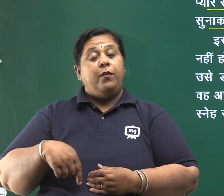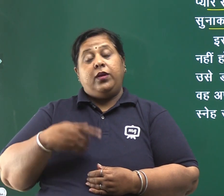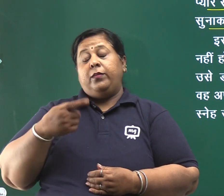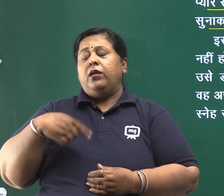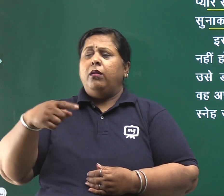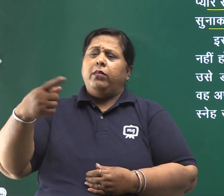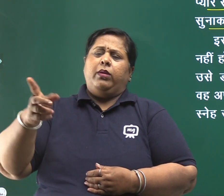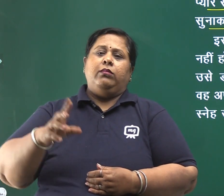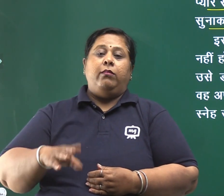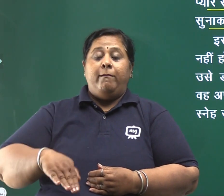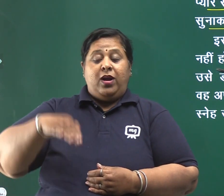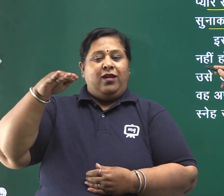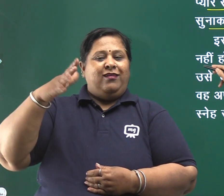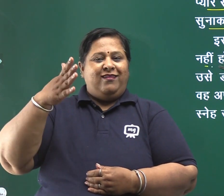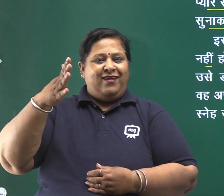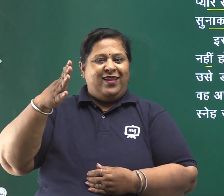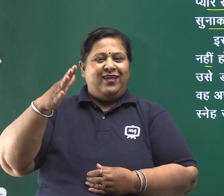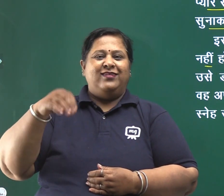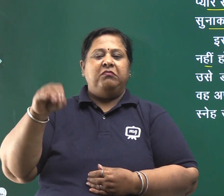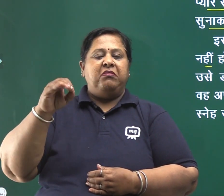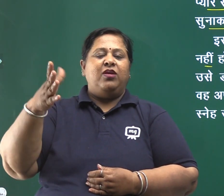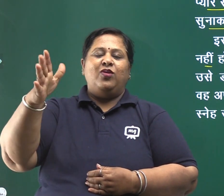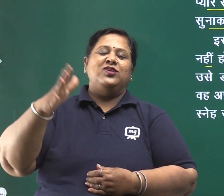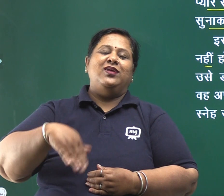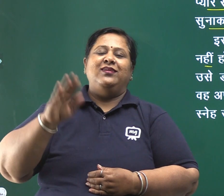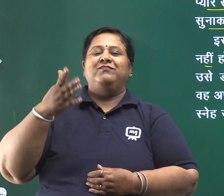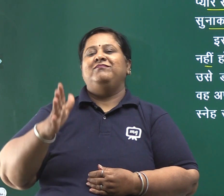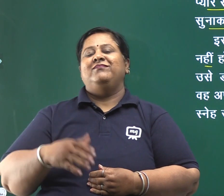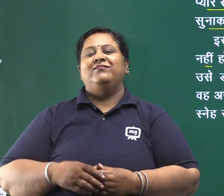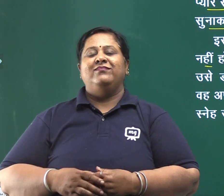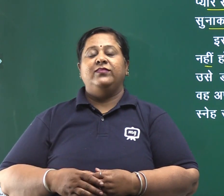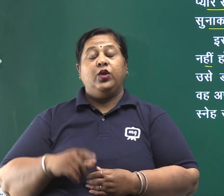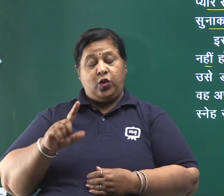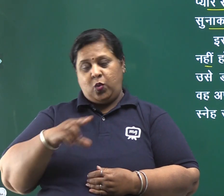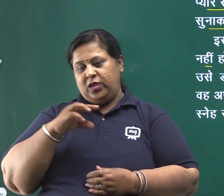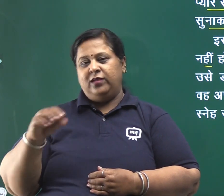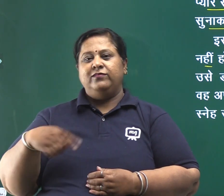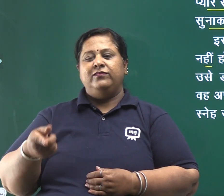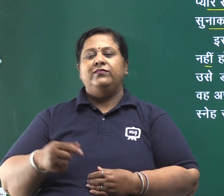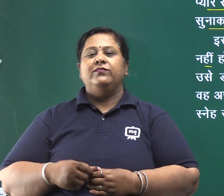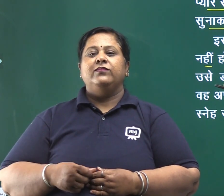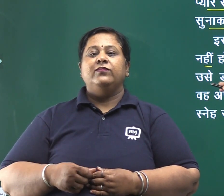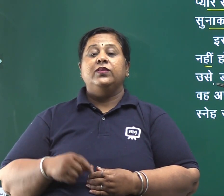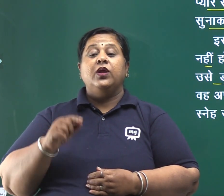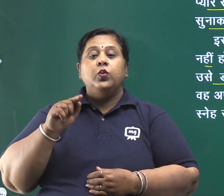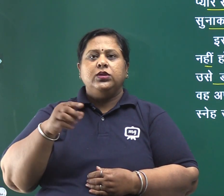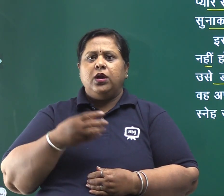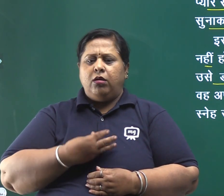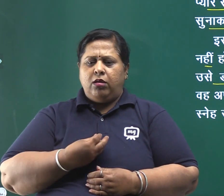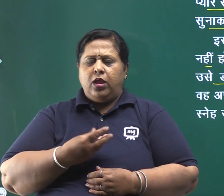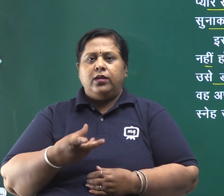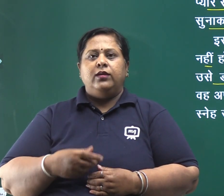कभी बड़ी नहीं होना चाहती है, क्योंकि उसे डर है